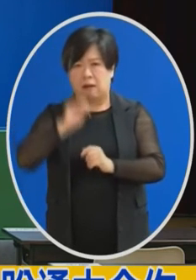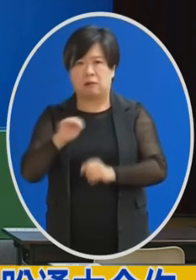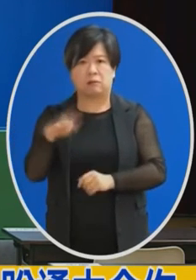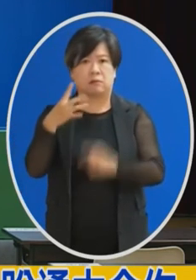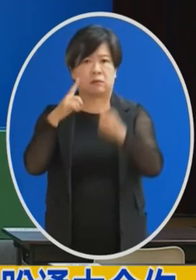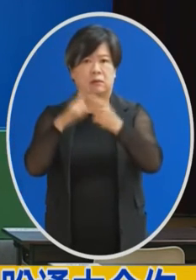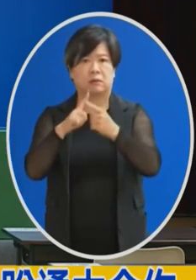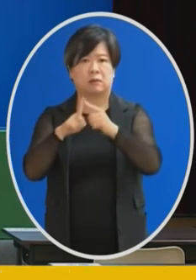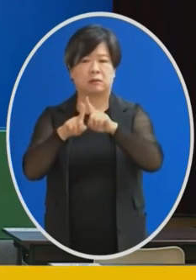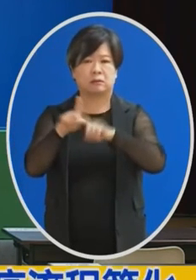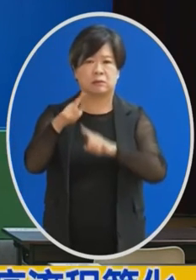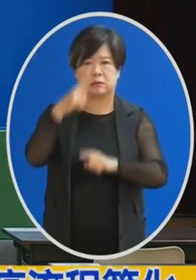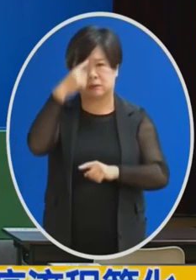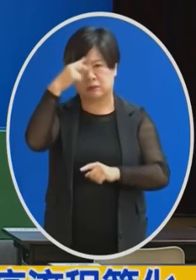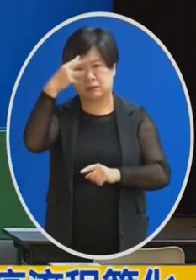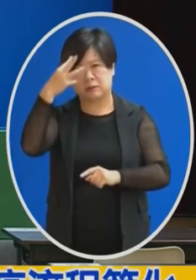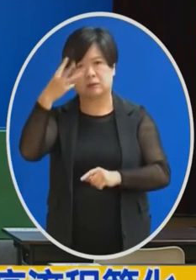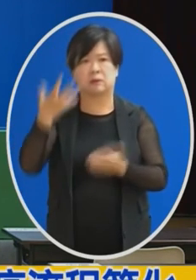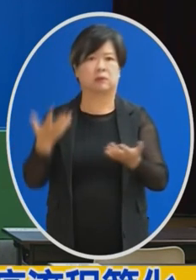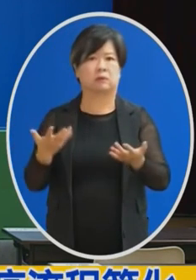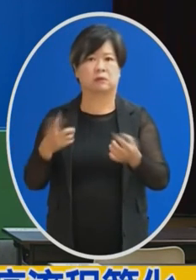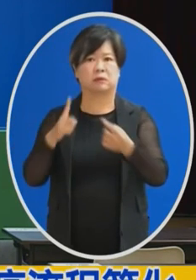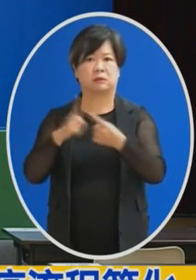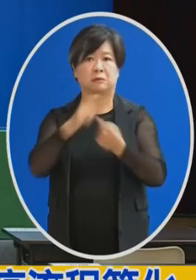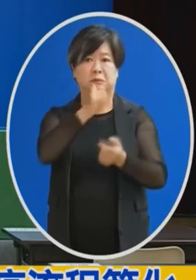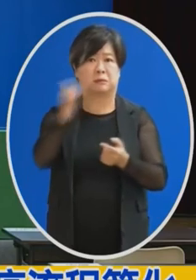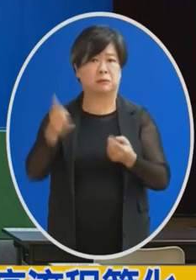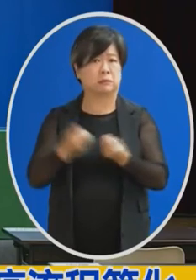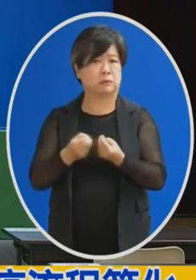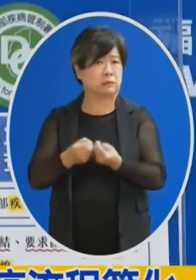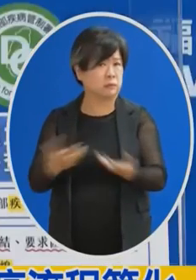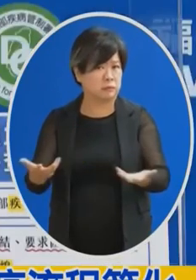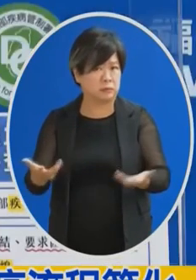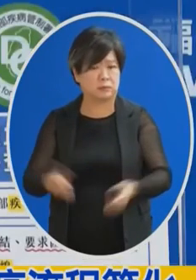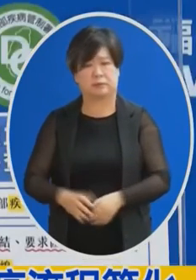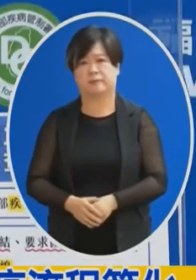中间差的这2-3天的足迹的意思吗？